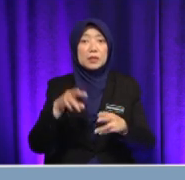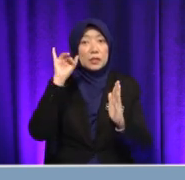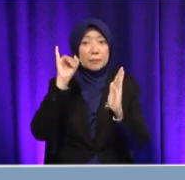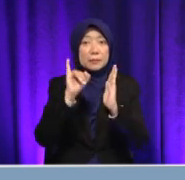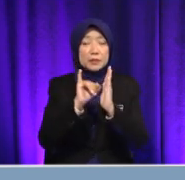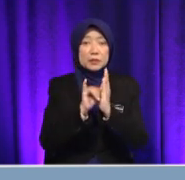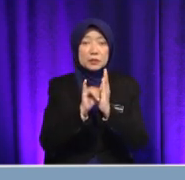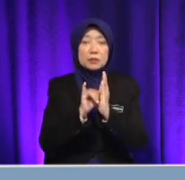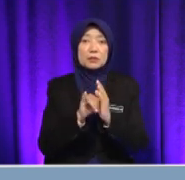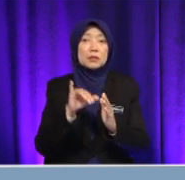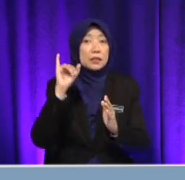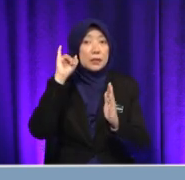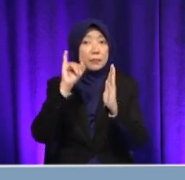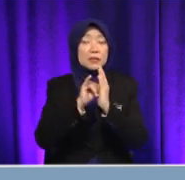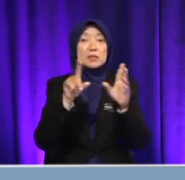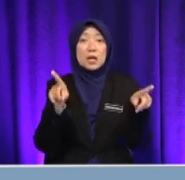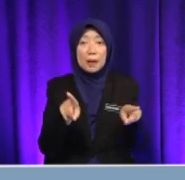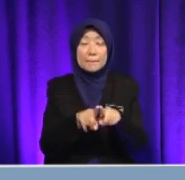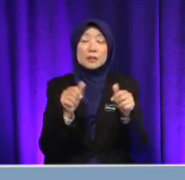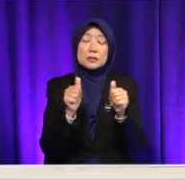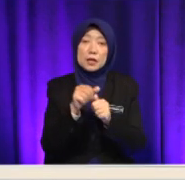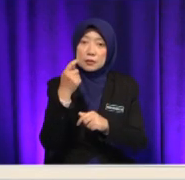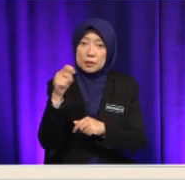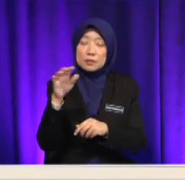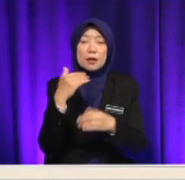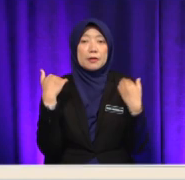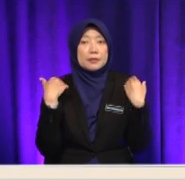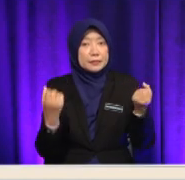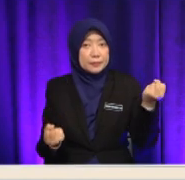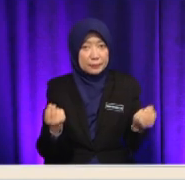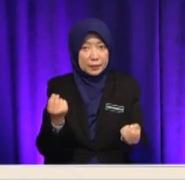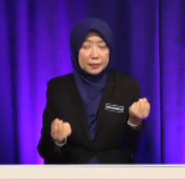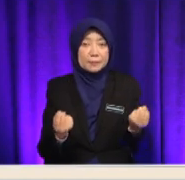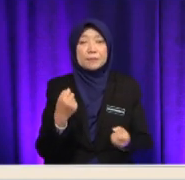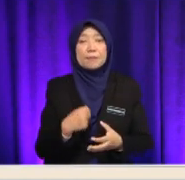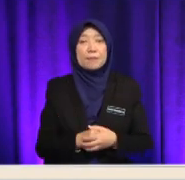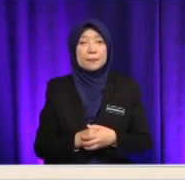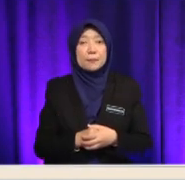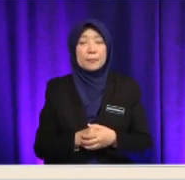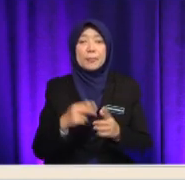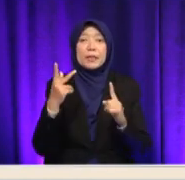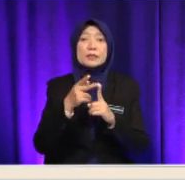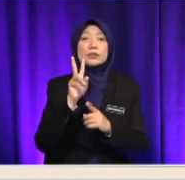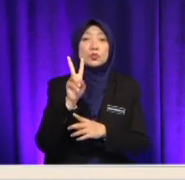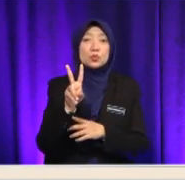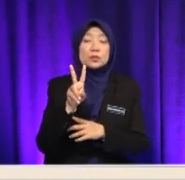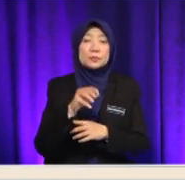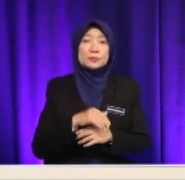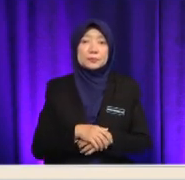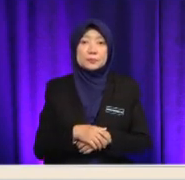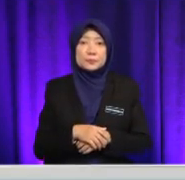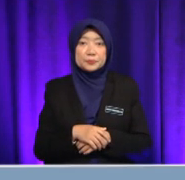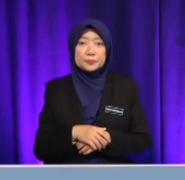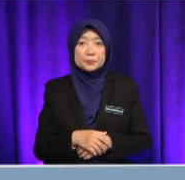semuanya kalau kita tengok dia ada keseimbangan di situlah oke oke yang kedua Balqis putih